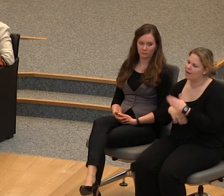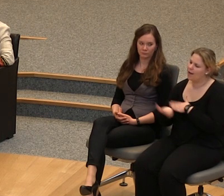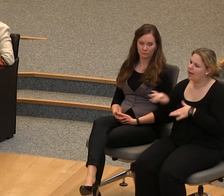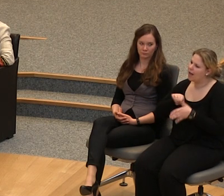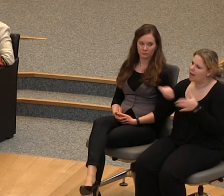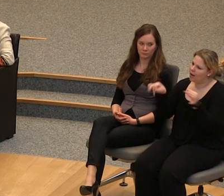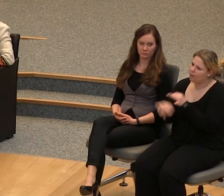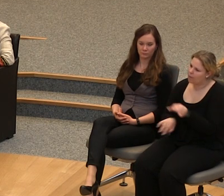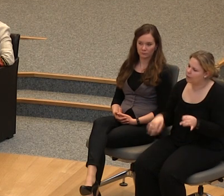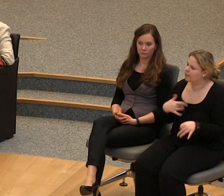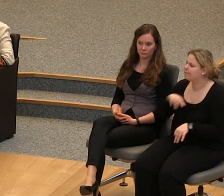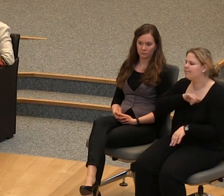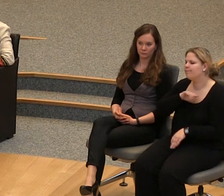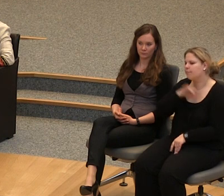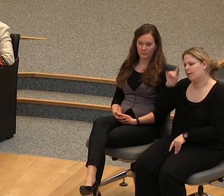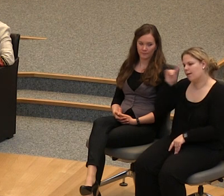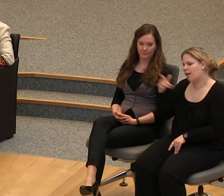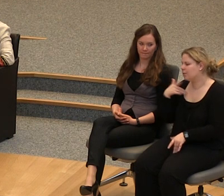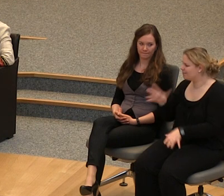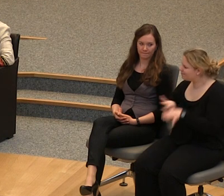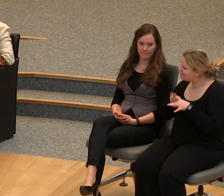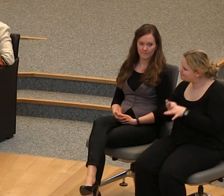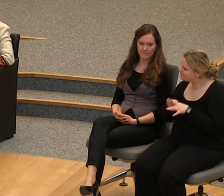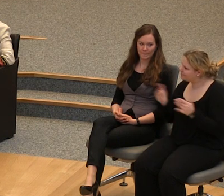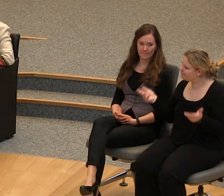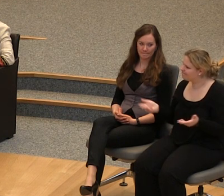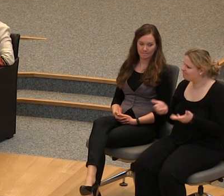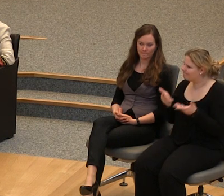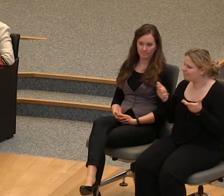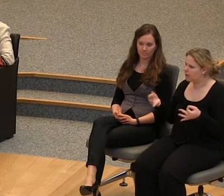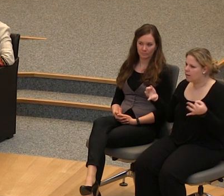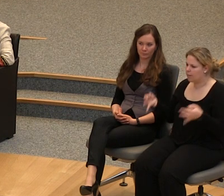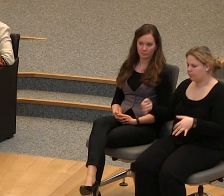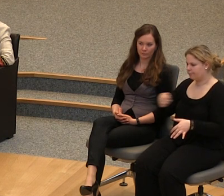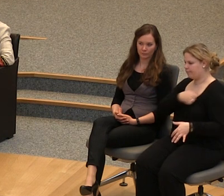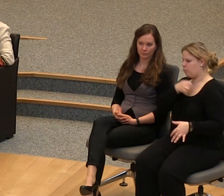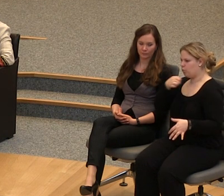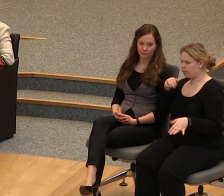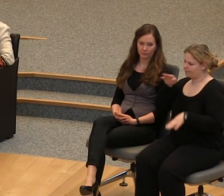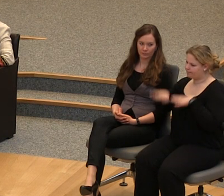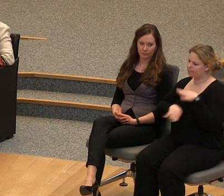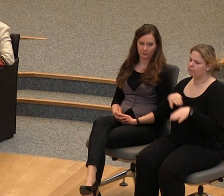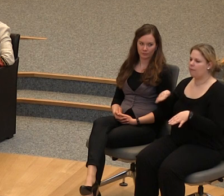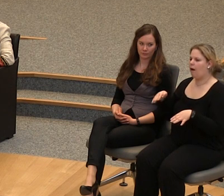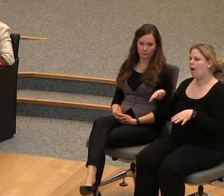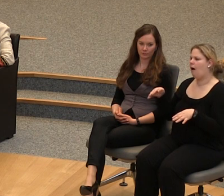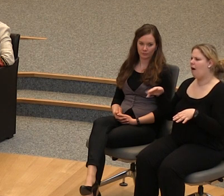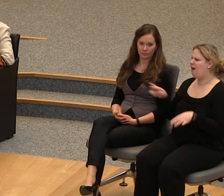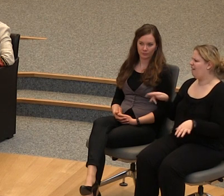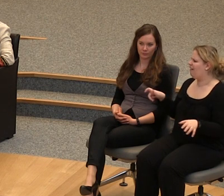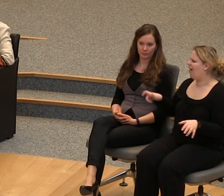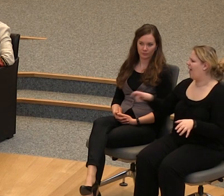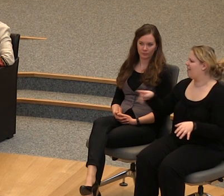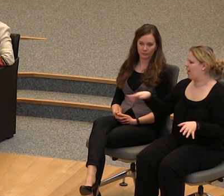denke, dazu bedarf es im Grunde genommen eine mutigen Vorgehens. Rheinland-Pfalz hat das ohne Rechtsänderung